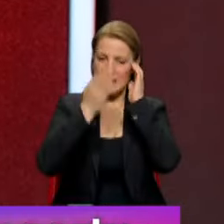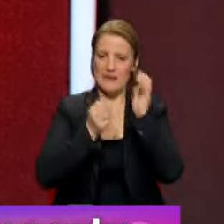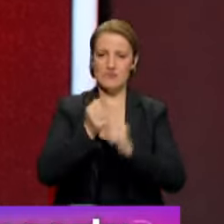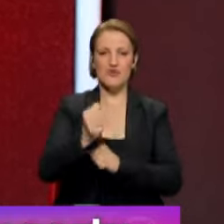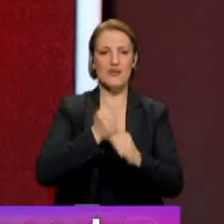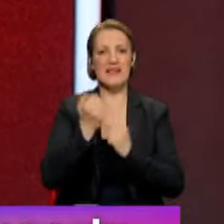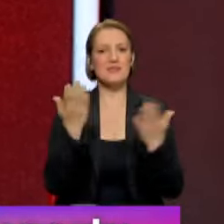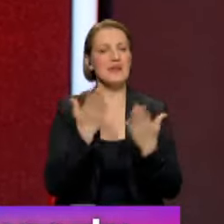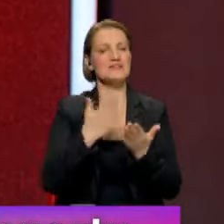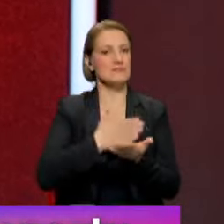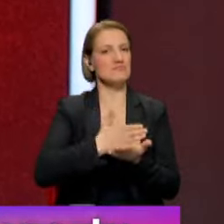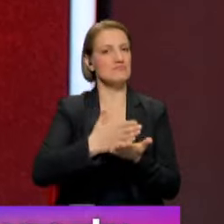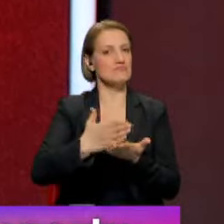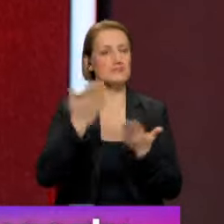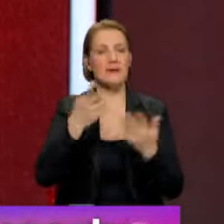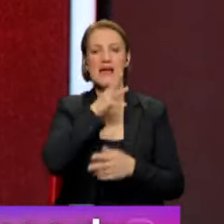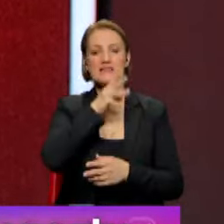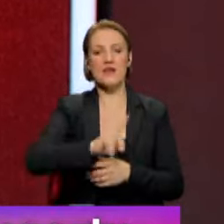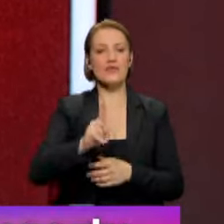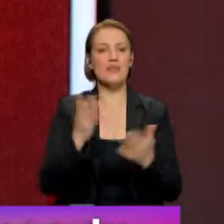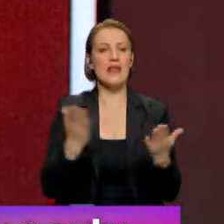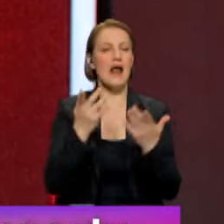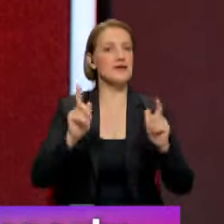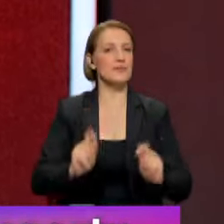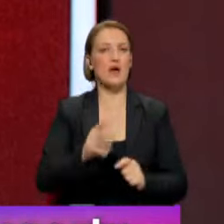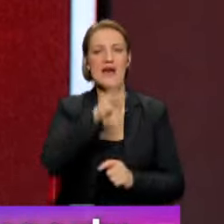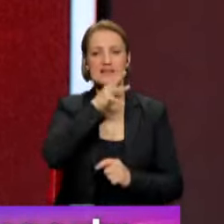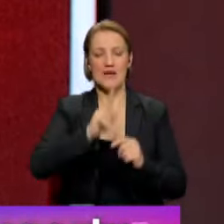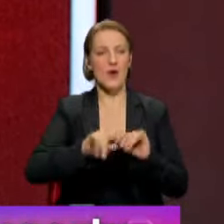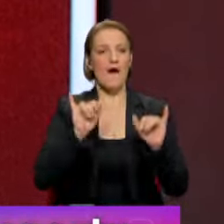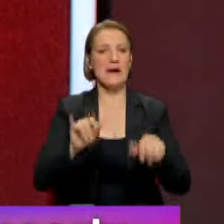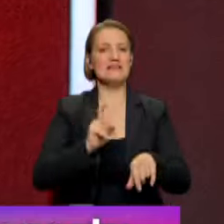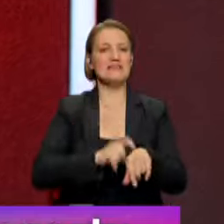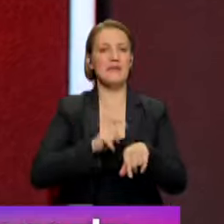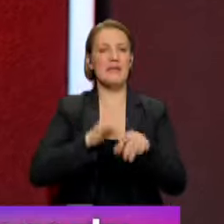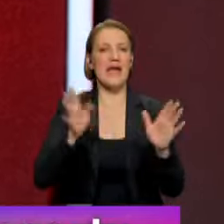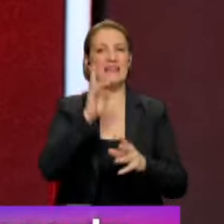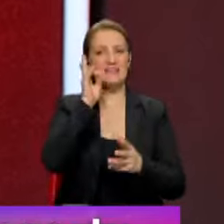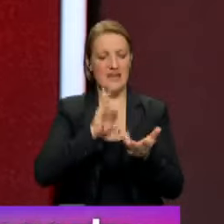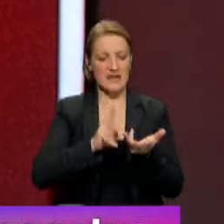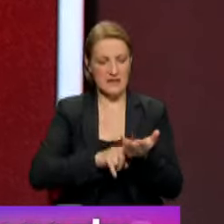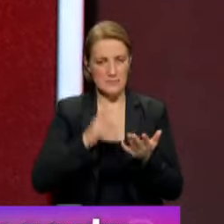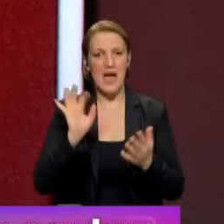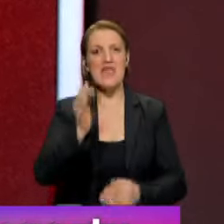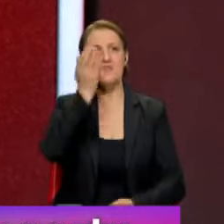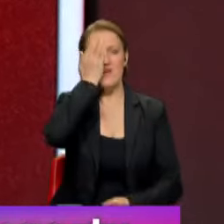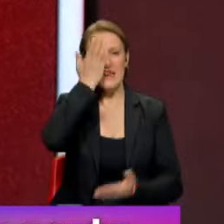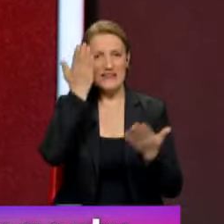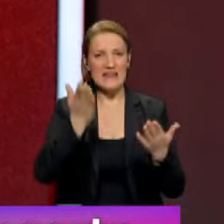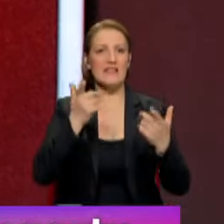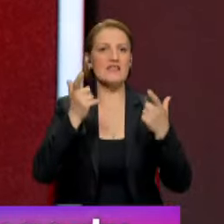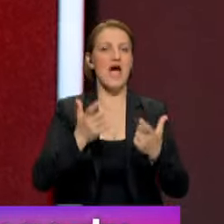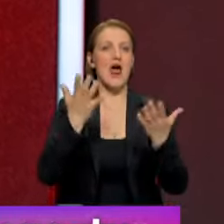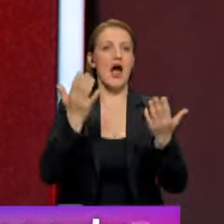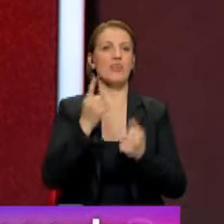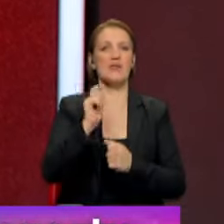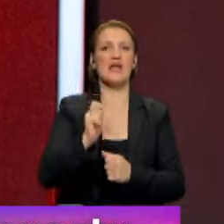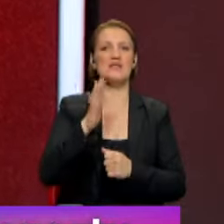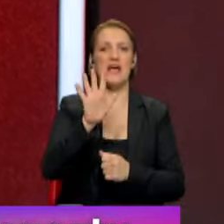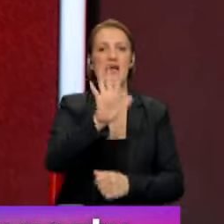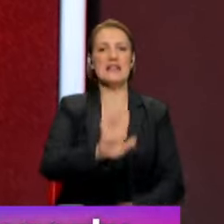mücadeleniz nasıl ilerliyor Esenyurt'ta neler yapıyorsunuz Çünkü Esenyurt aynı zamanda en zenginin en Yoksulun da yer aldığı bir